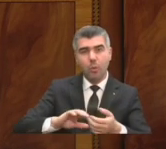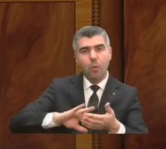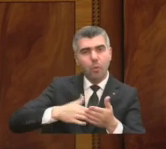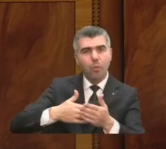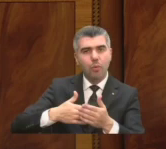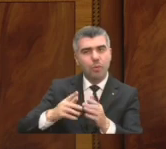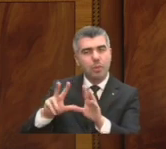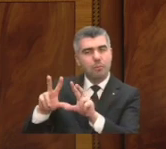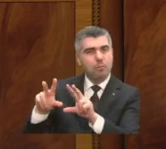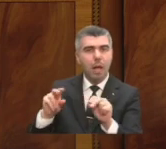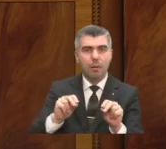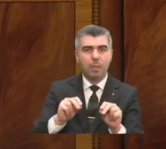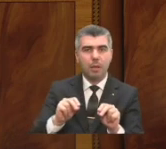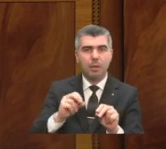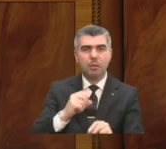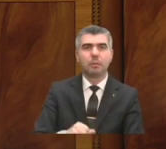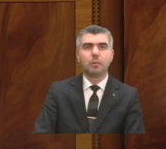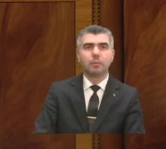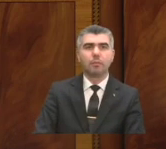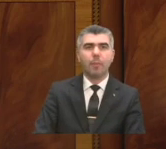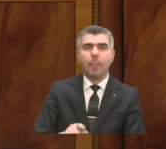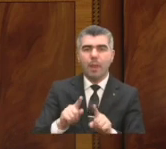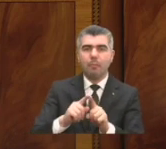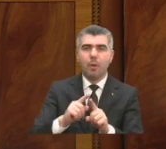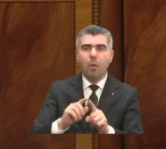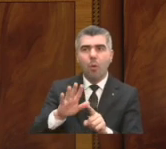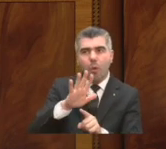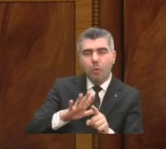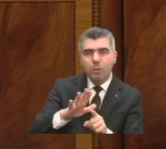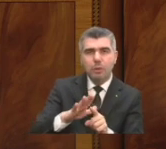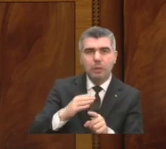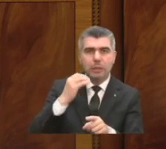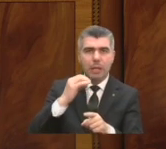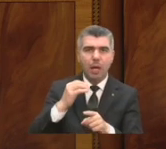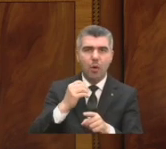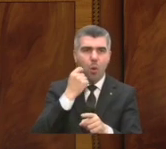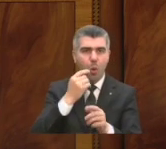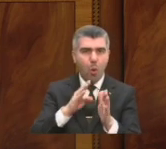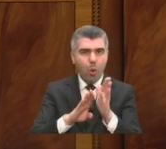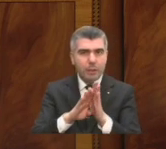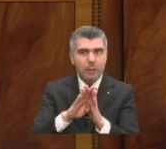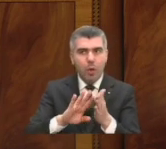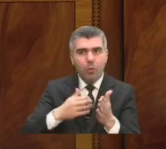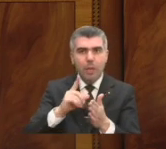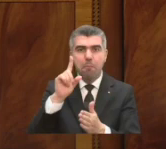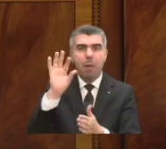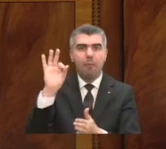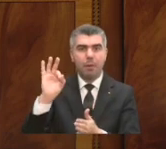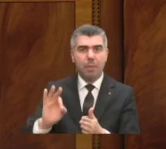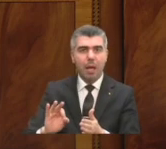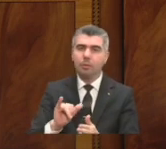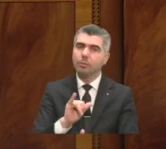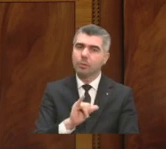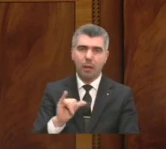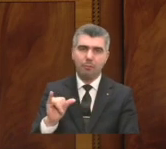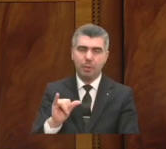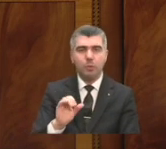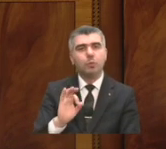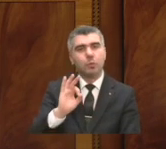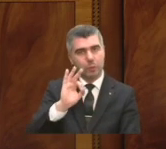الأمم لم نصل إلى درجة الكمال في البناء الديمقراطي والحقوقي، وفي نفس الوقت